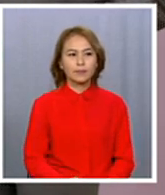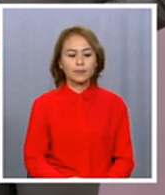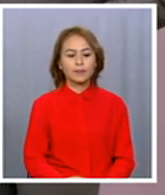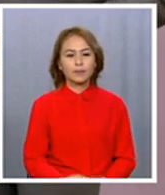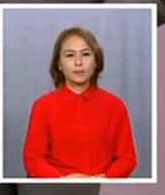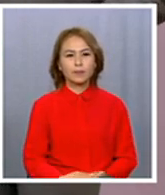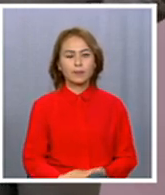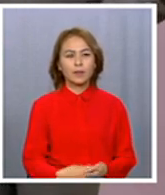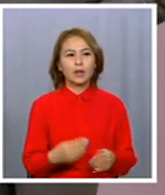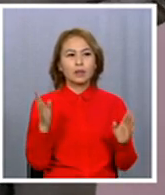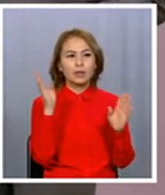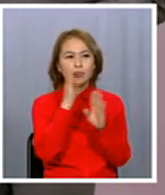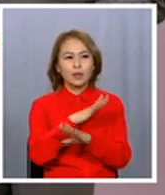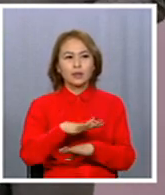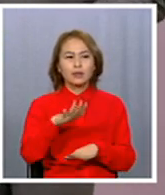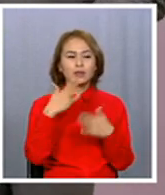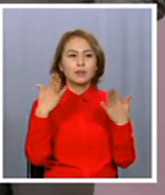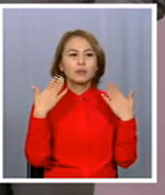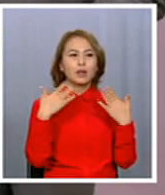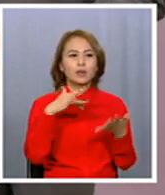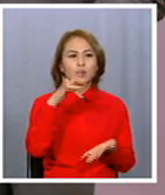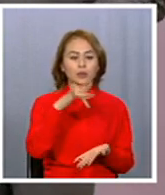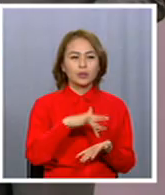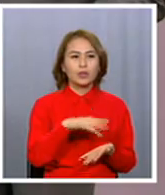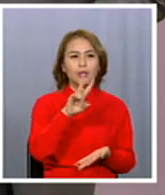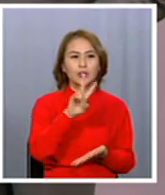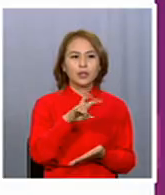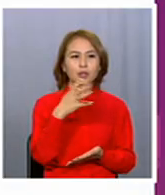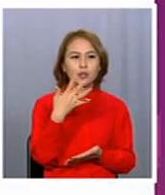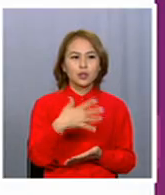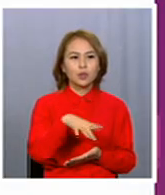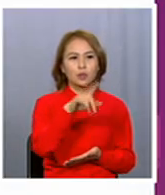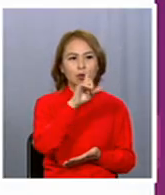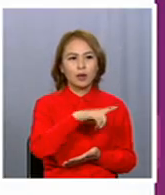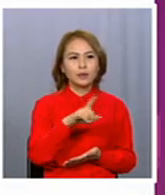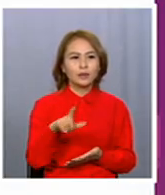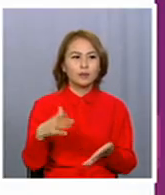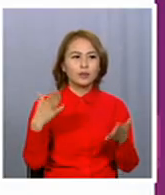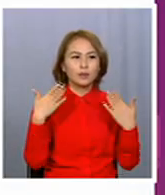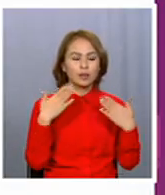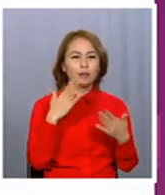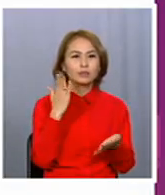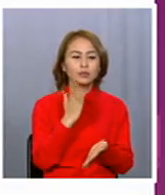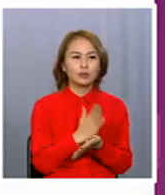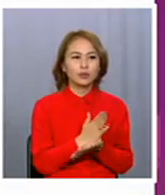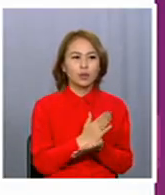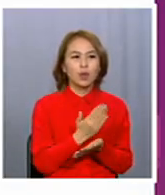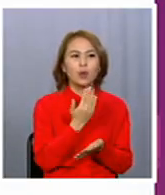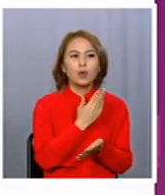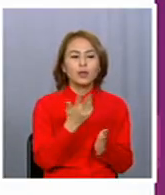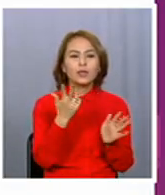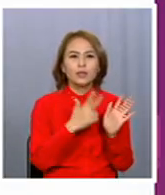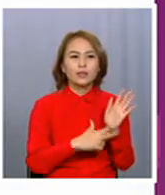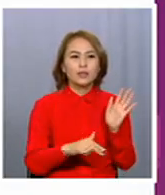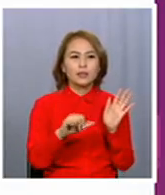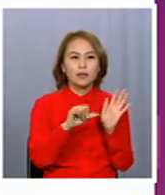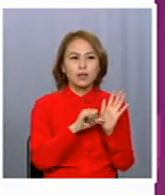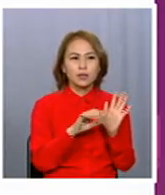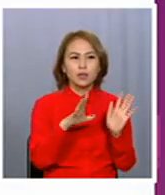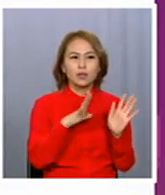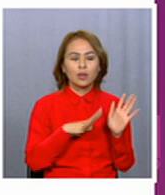Келесі есепте табиғат аясындағы демалыс орталығында 250 адам демалып жүр.